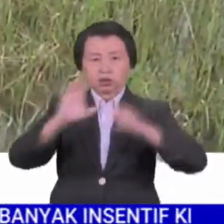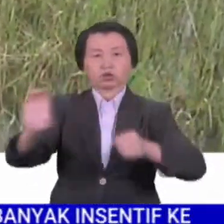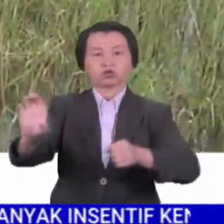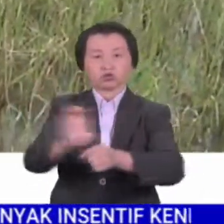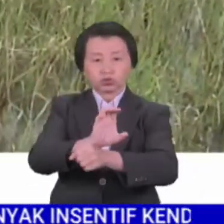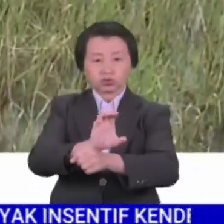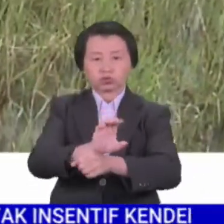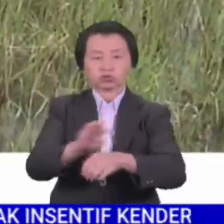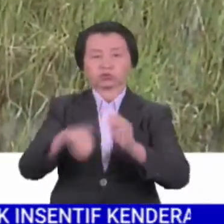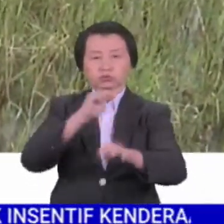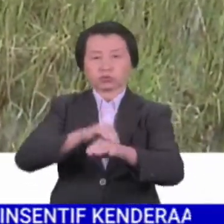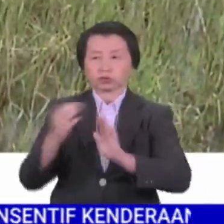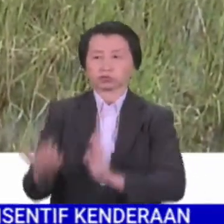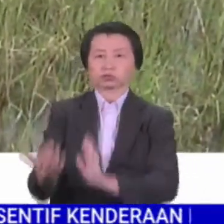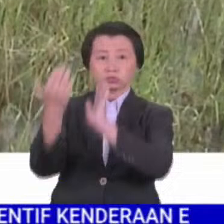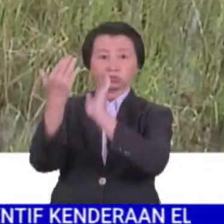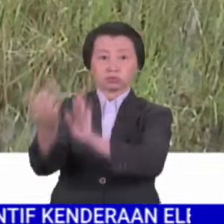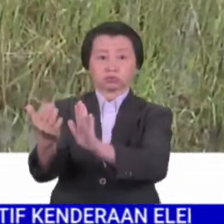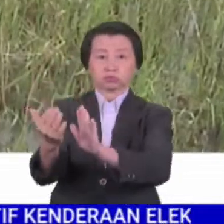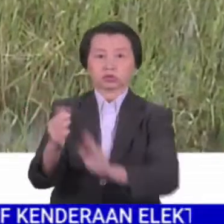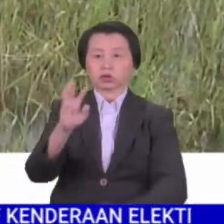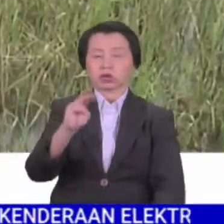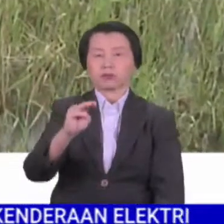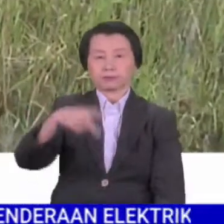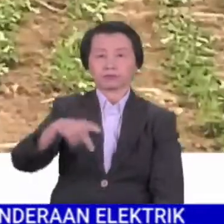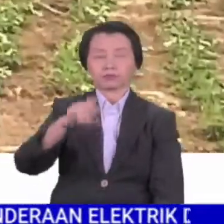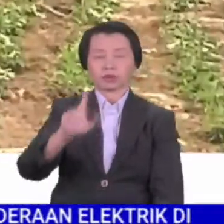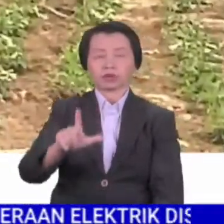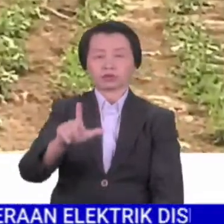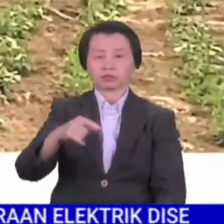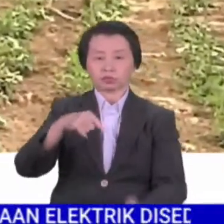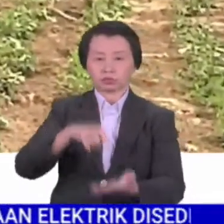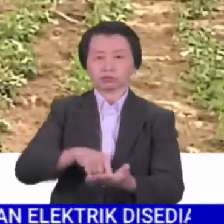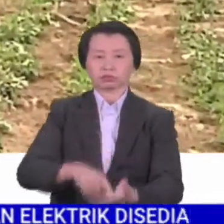mencukupi ketika berdepan tempoh MTL ini.